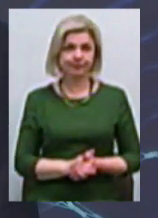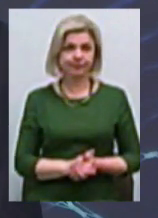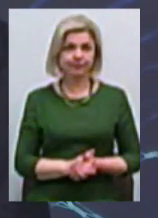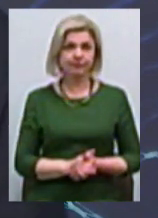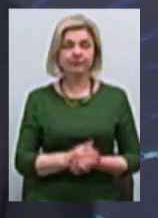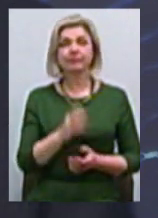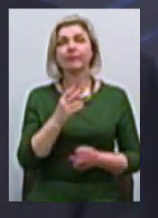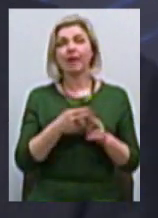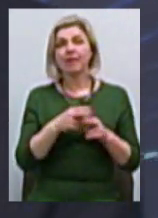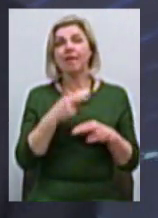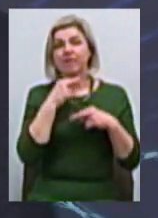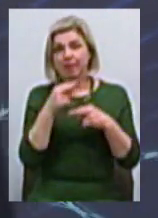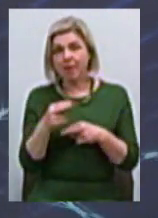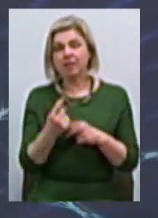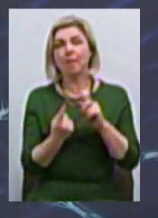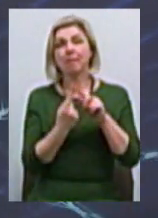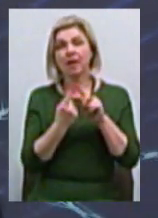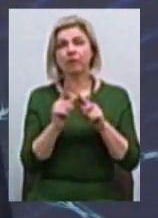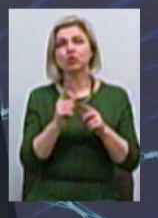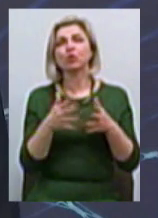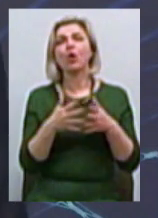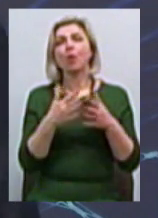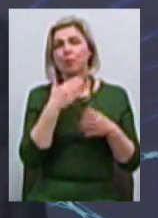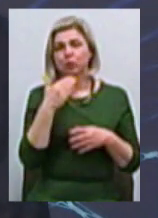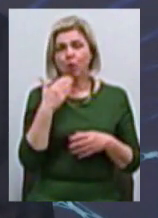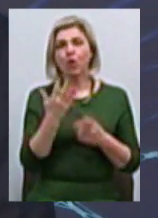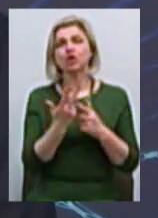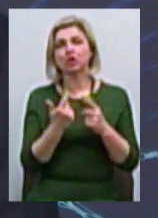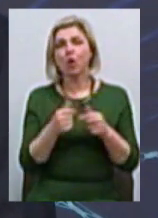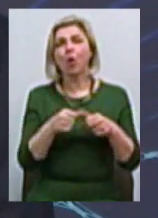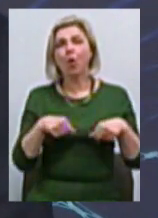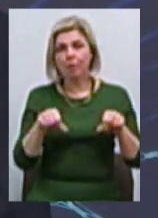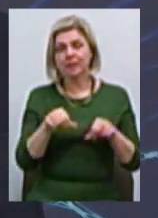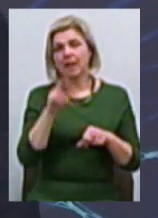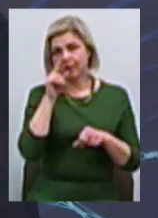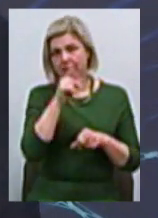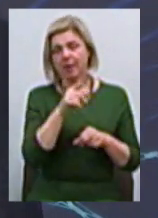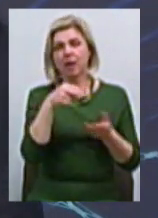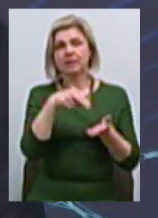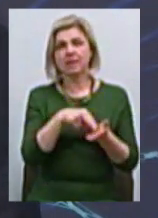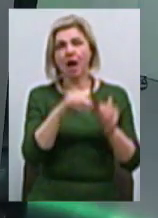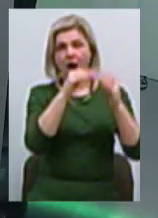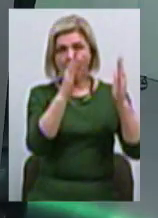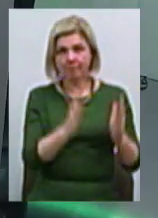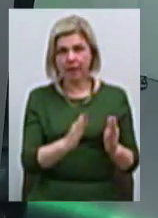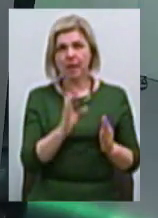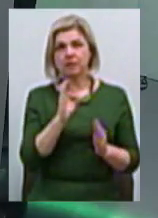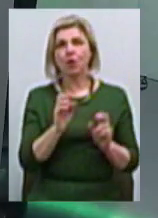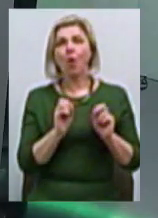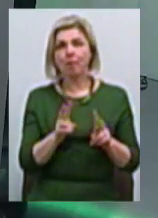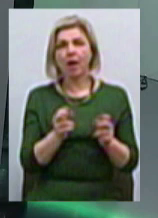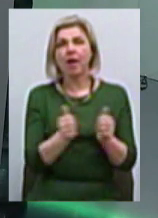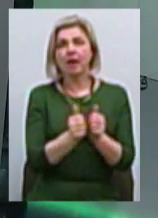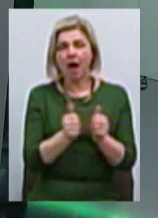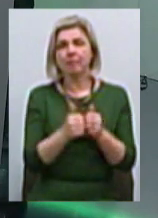привлекли внимание, это первое, то, что огромное число комиссий неправильно расставляло кабинки, то есть с опасностью впритык к дверям,